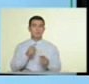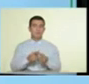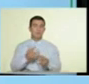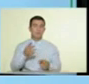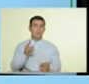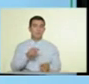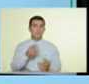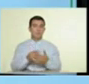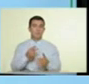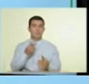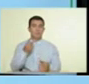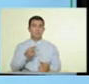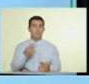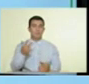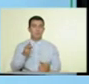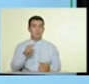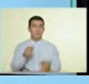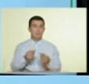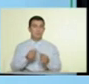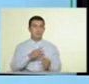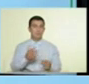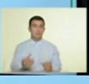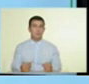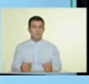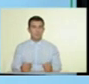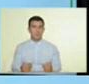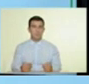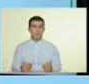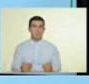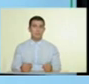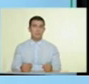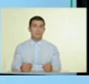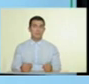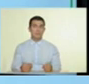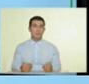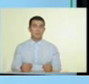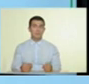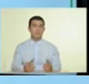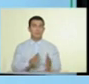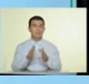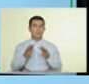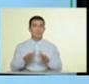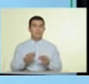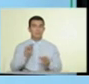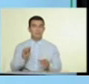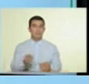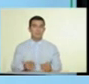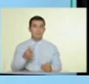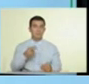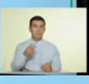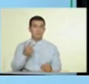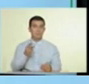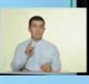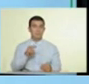d 23 d ga teng bo'ldi. Endi o'rniga qo'yamiz. 23